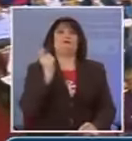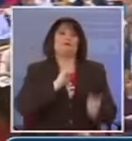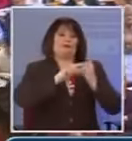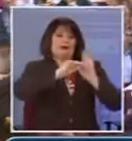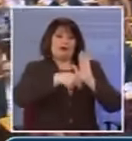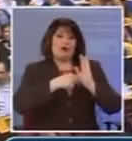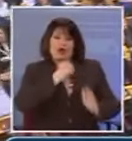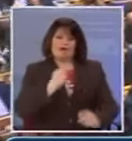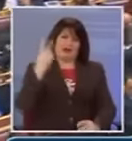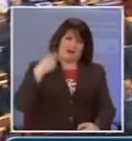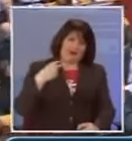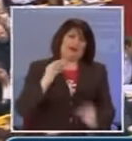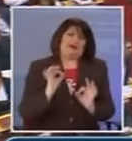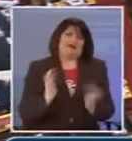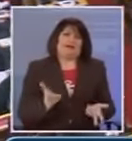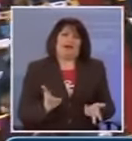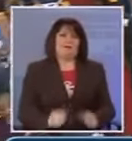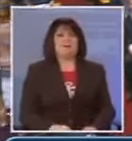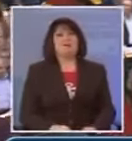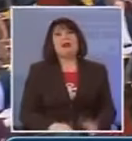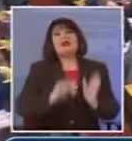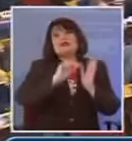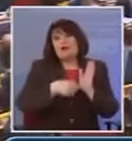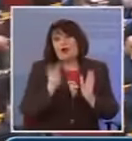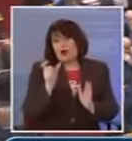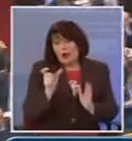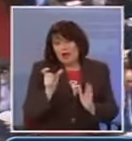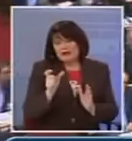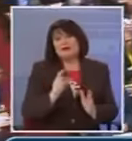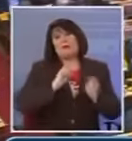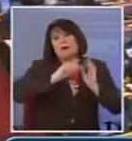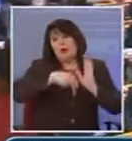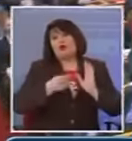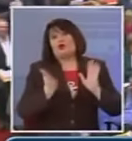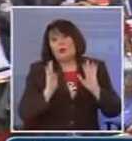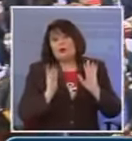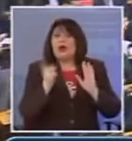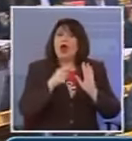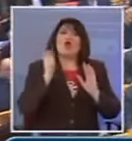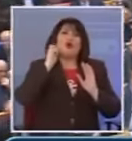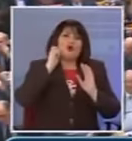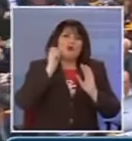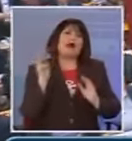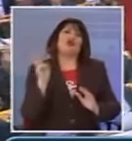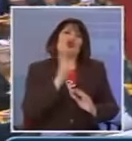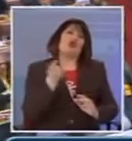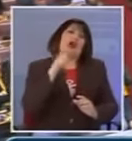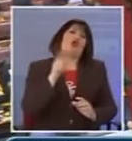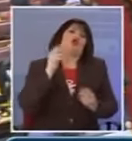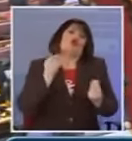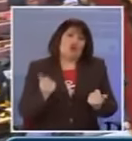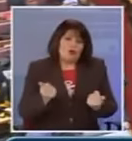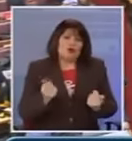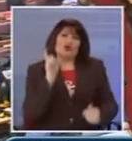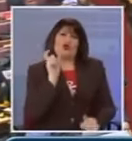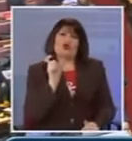αυστηρή επιτήρηση. Μπορείτε να το πείτε συμβόλαιο αντί για μνημόνιο. Μπορείτε να το ονομάσετε κάπως αλλιώς αντί για Τρόικα. Αλλά όπως και να το